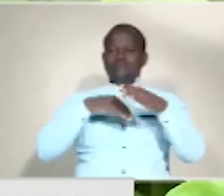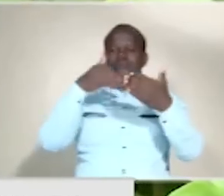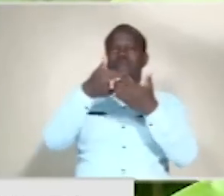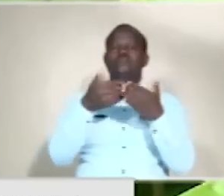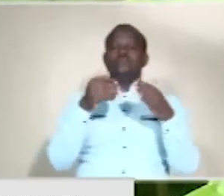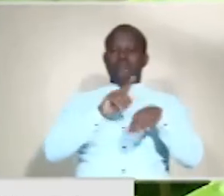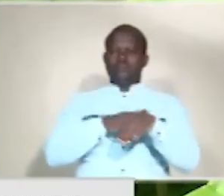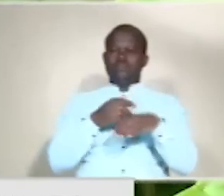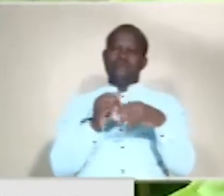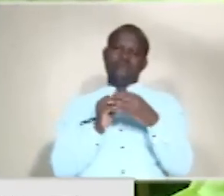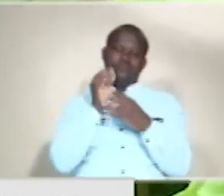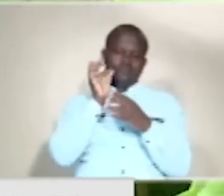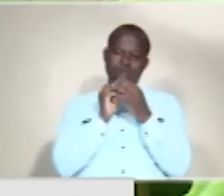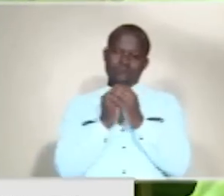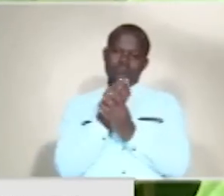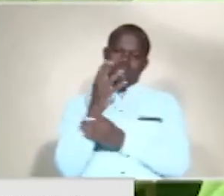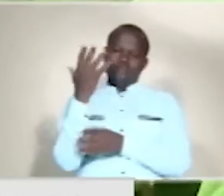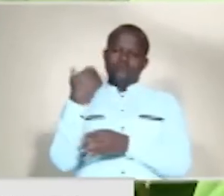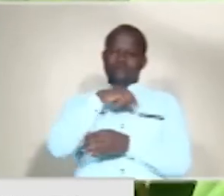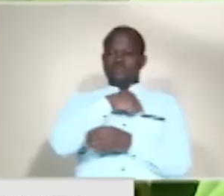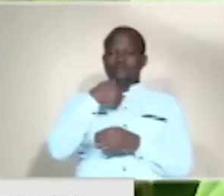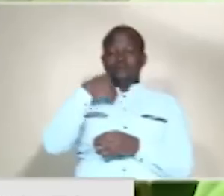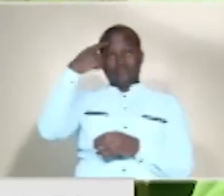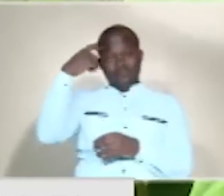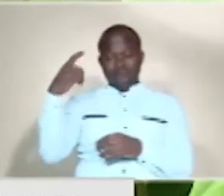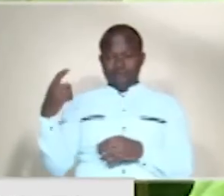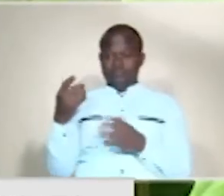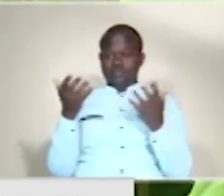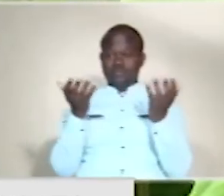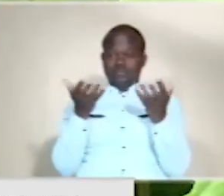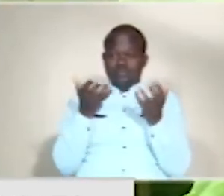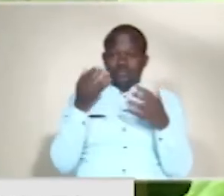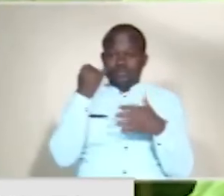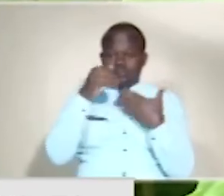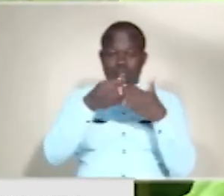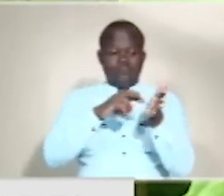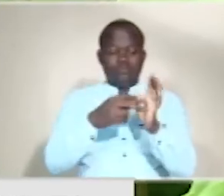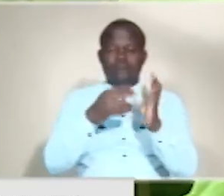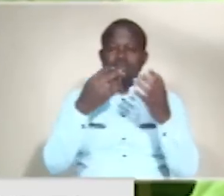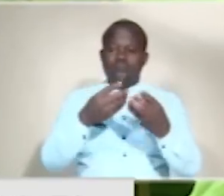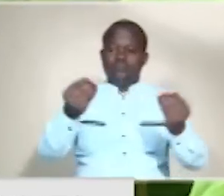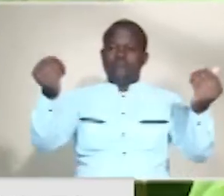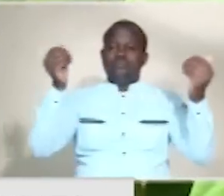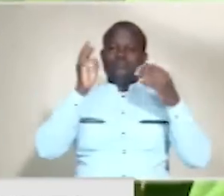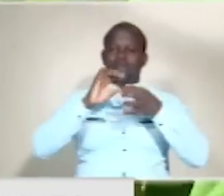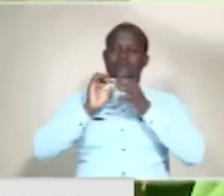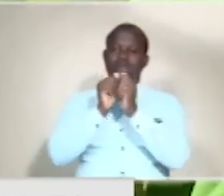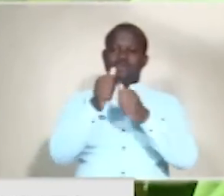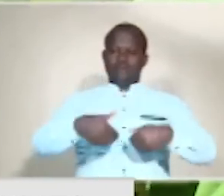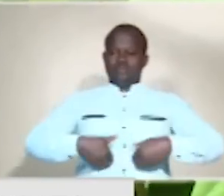rugeze ku gihe cyo guterwa. Tukaba dufite inzozi z'uko niyo uyu mushinga uzaba wagiye tuzifatanya